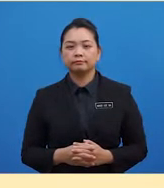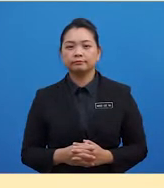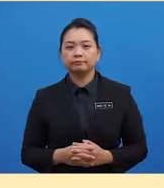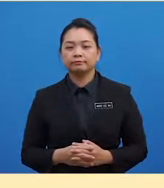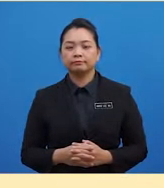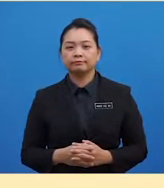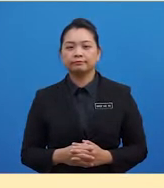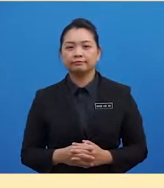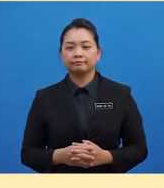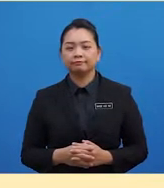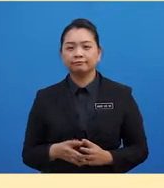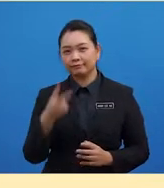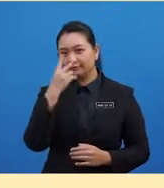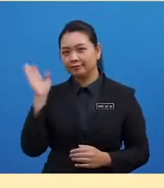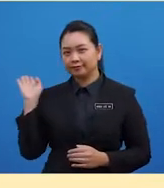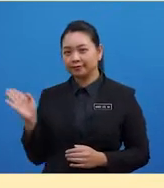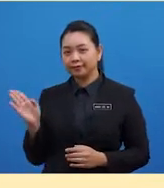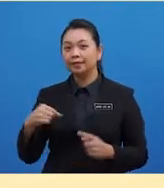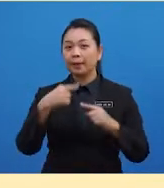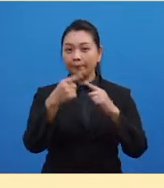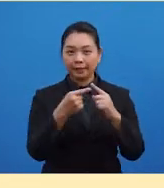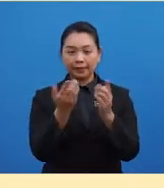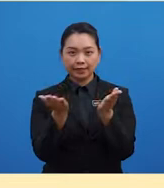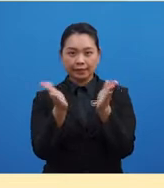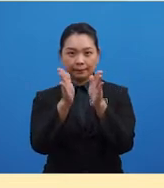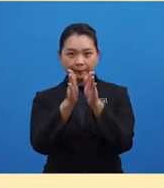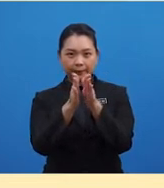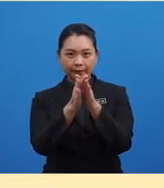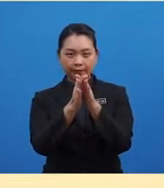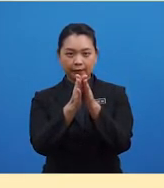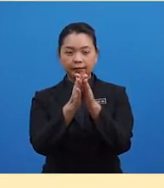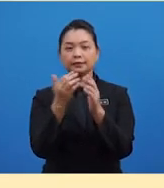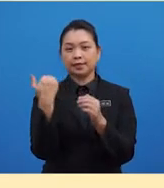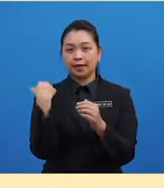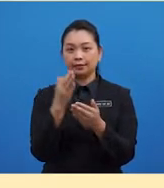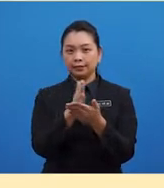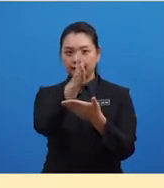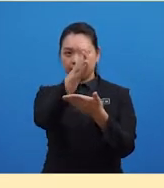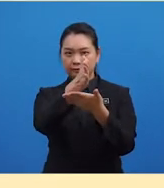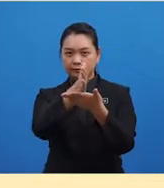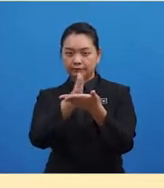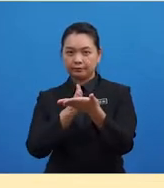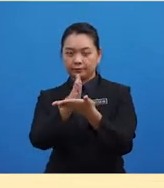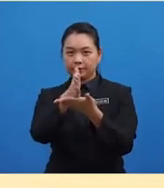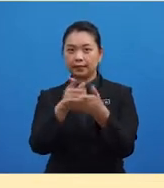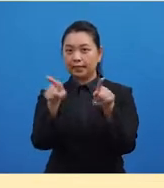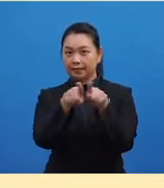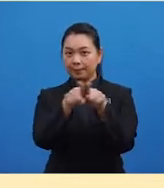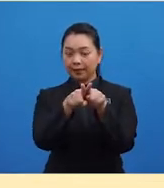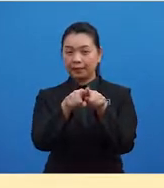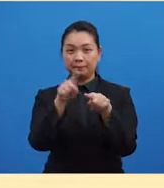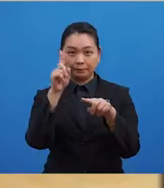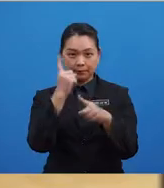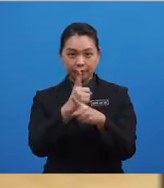rama-rama. Apabila seekor rama-rama melipatkan sayap, kita dapat lihat sayap ini adalah sama